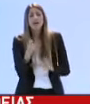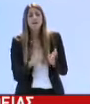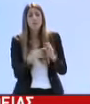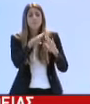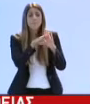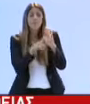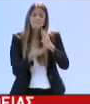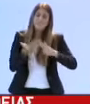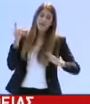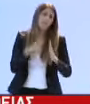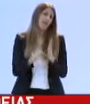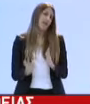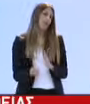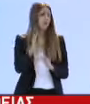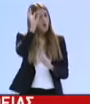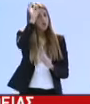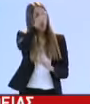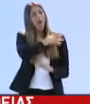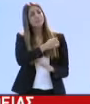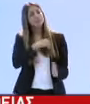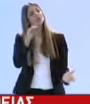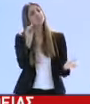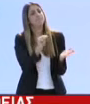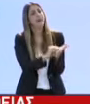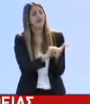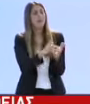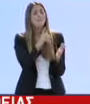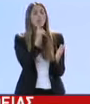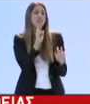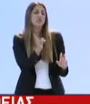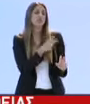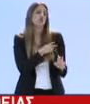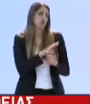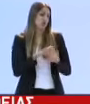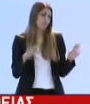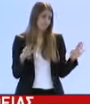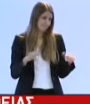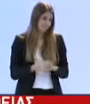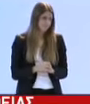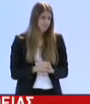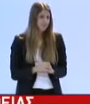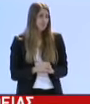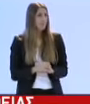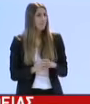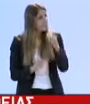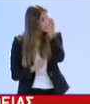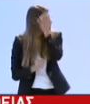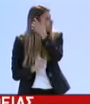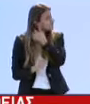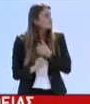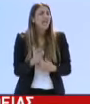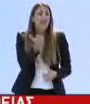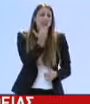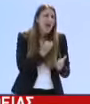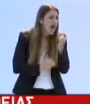προϋπόθεση για να ανακτηθεί εμπιστοσύνη απέναντι στη πολιτική και στους θεσμούς της ελληνικής πολιτείας.